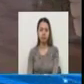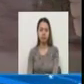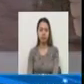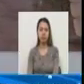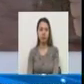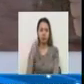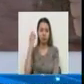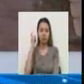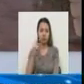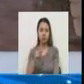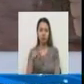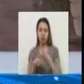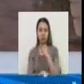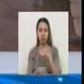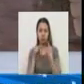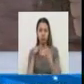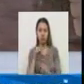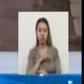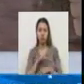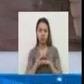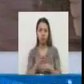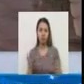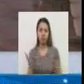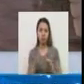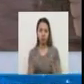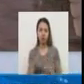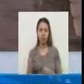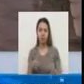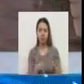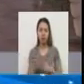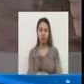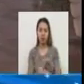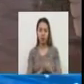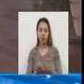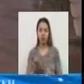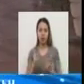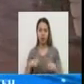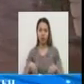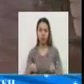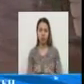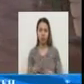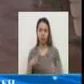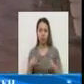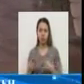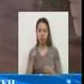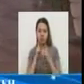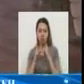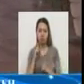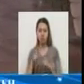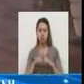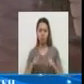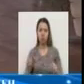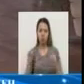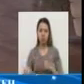Бұл елбасының жемқорлықтың алдын алу жұмыстарын жүргізу қажеттігі туралы жолдауда айтқан міндеттерін орай ұйымдастырылып отырған шара. Дөңгелек үстелге мектеп